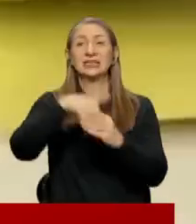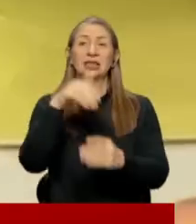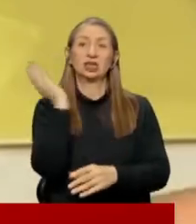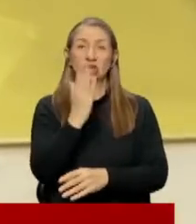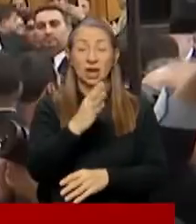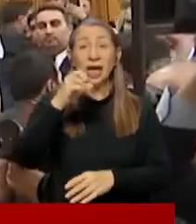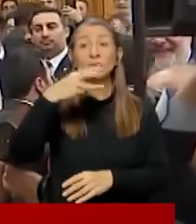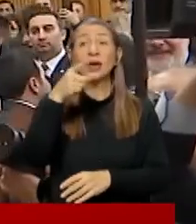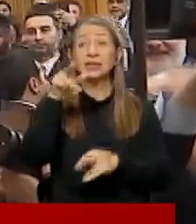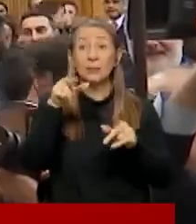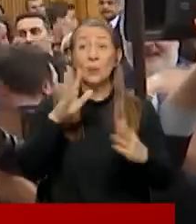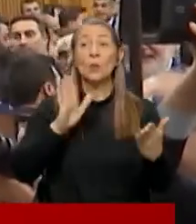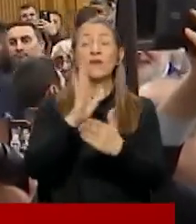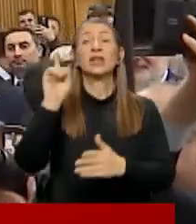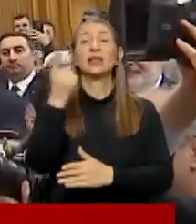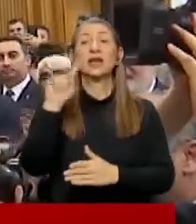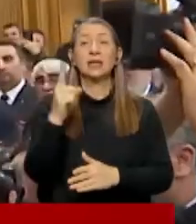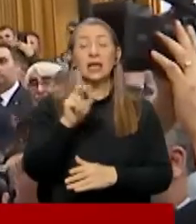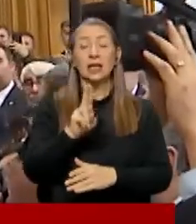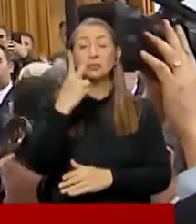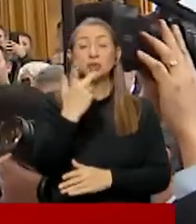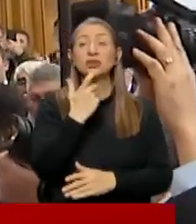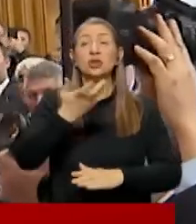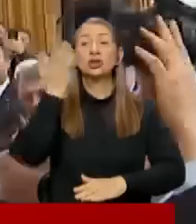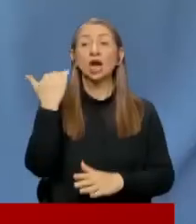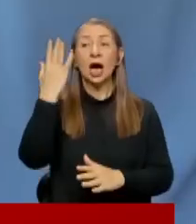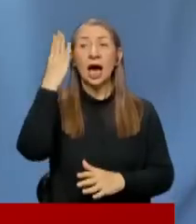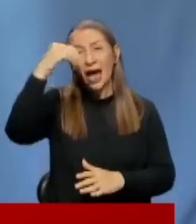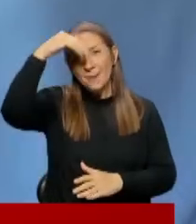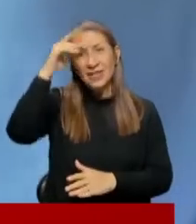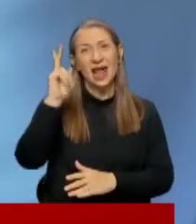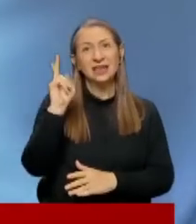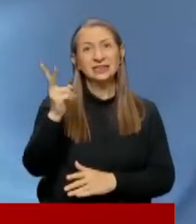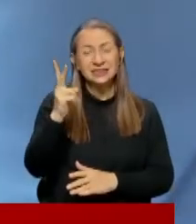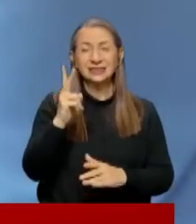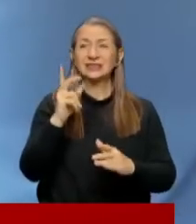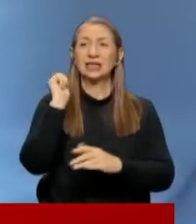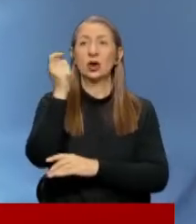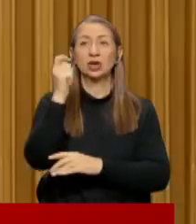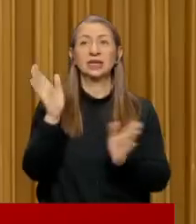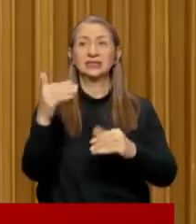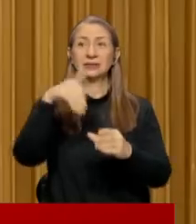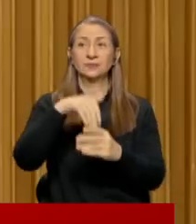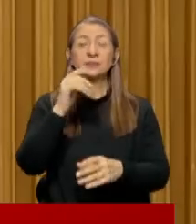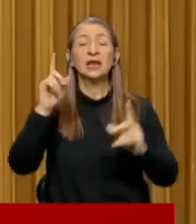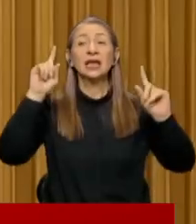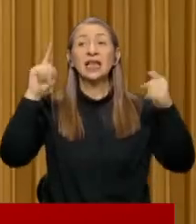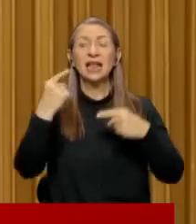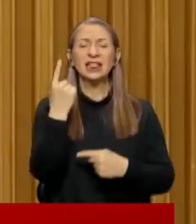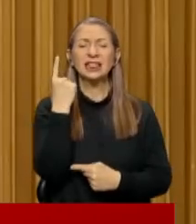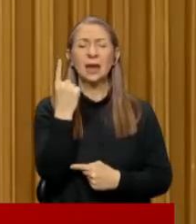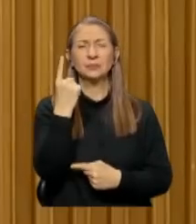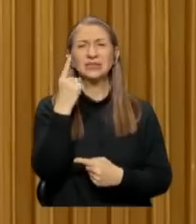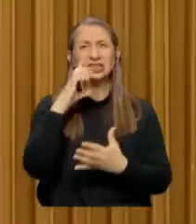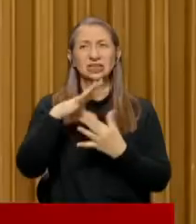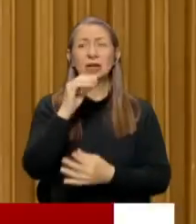gidecek. Erdoğan gibi muhalefet liderleri de 73 yıl önce Adnan Menderes'in sloganıyla sandık mesajı verdi. Yetkileri tek bir